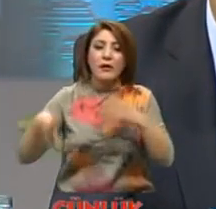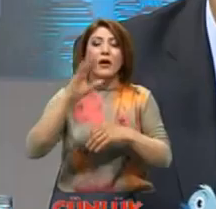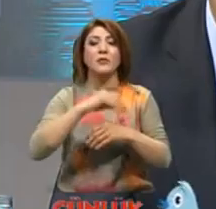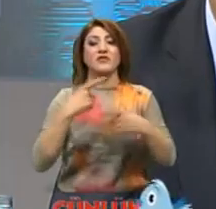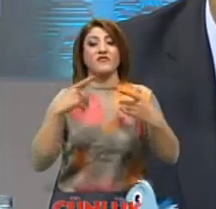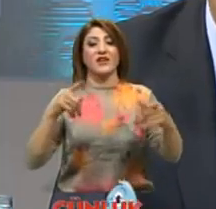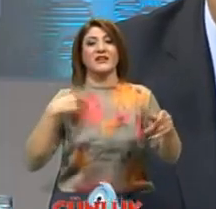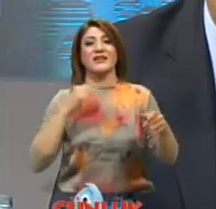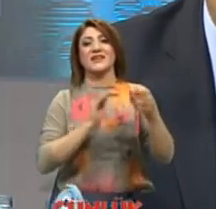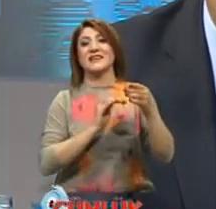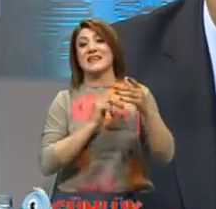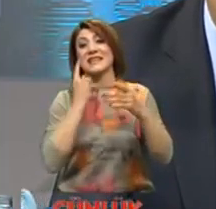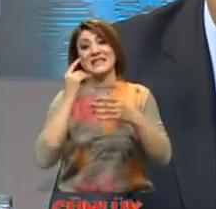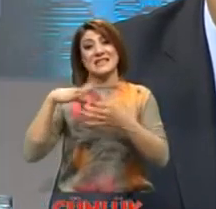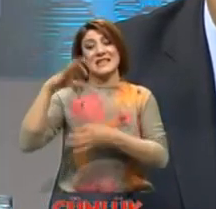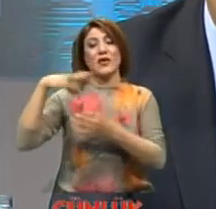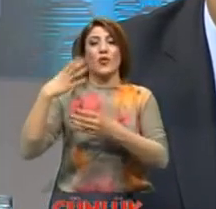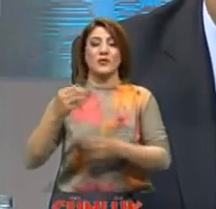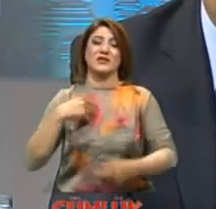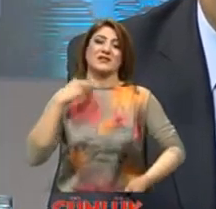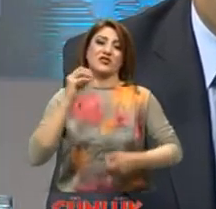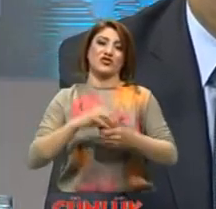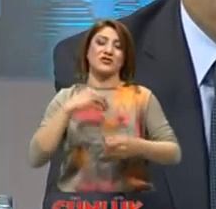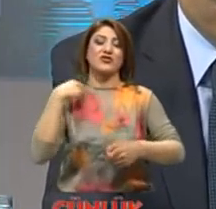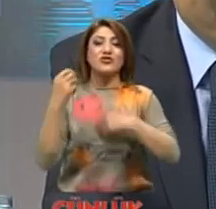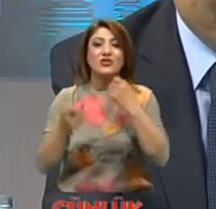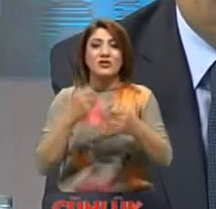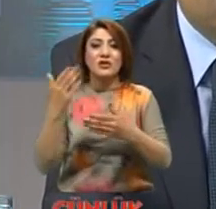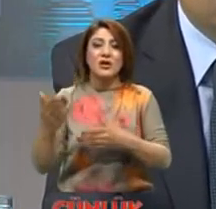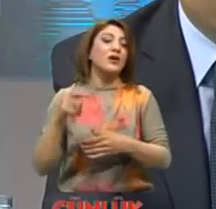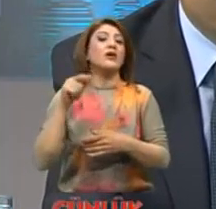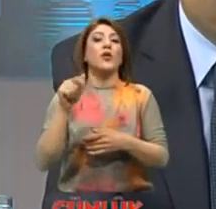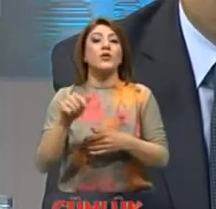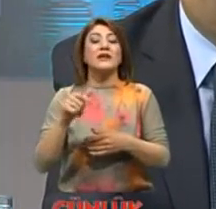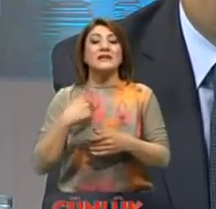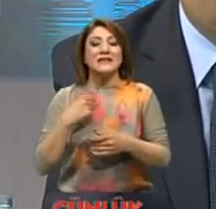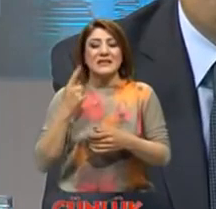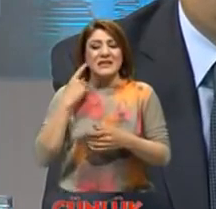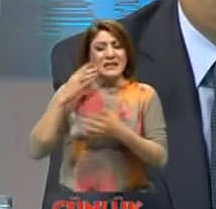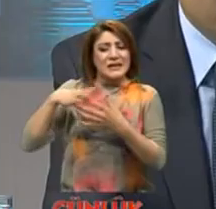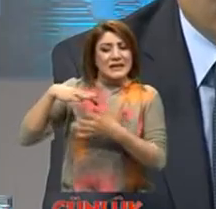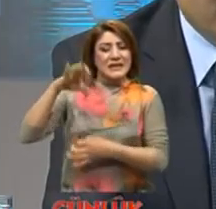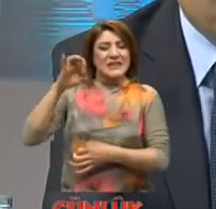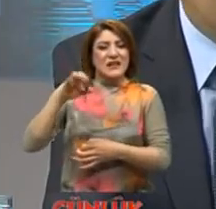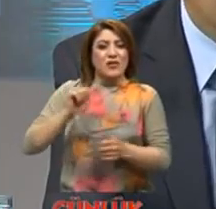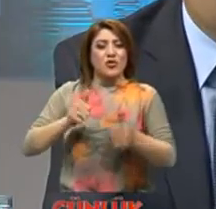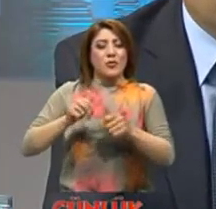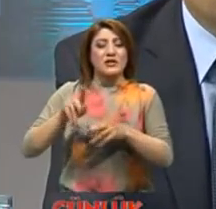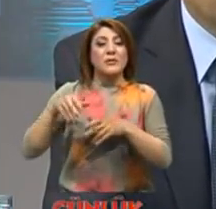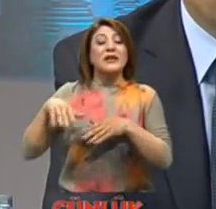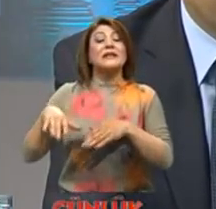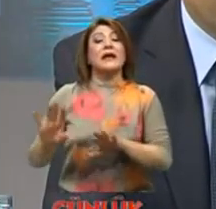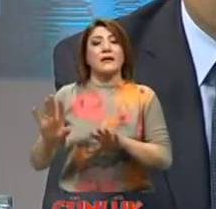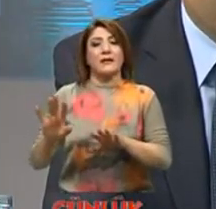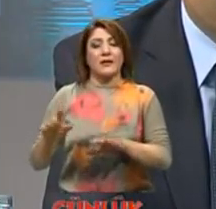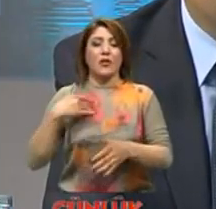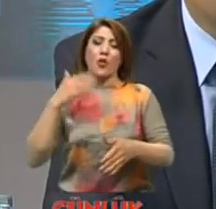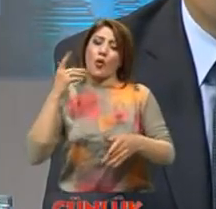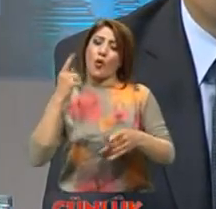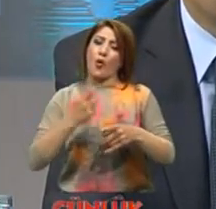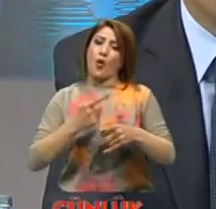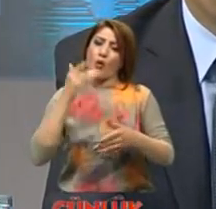gayret edebilirim. Hı hı. Onları değiştirebiliriz. Evet, ama onları bir mekanik bir insan gibi değil. Şu vasıflara sahip değil. Ortalama